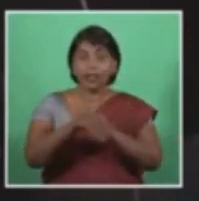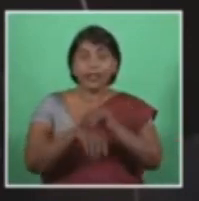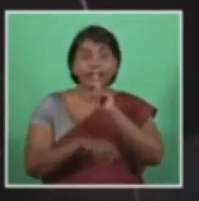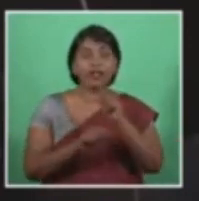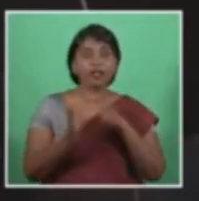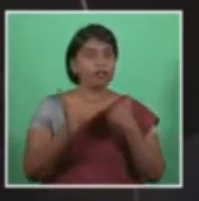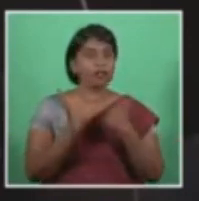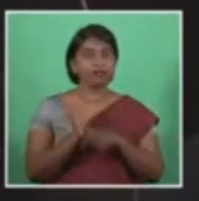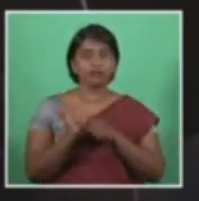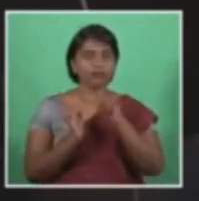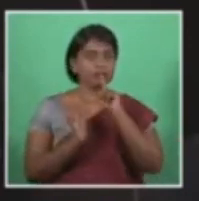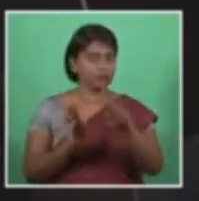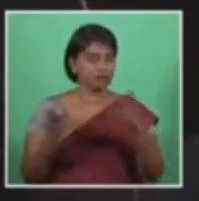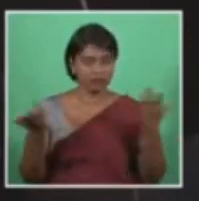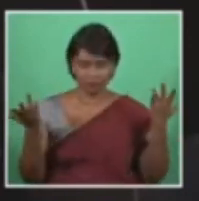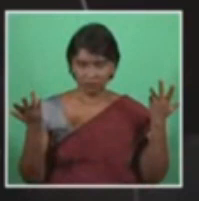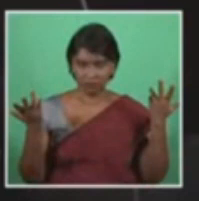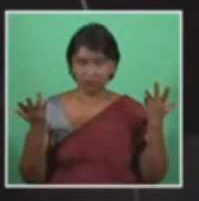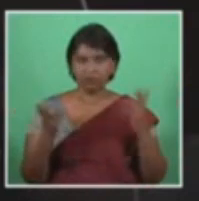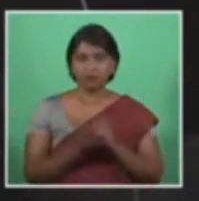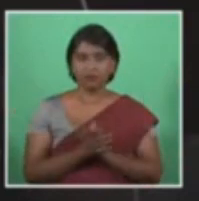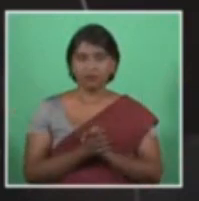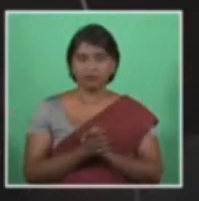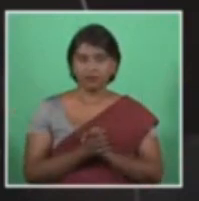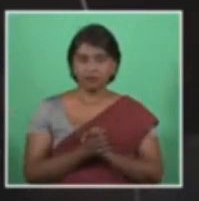ඒක මේ පනතේ කිසිසේත්ම පැහැදිලි නැහැ. දැන්